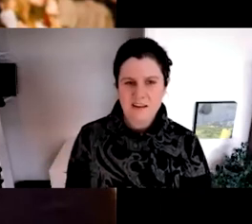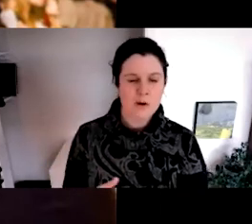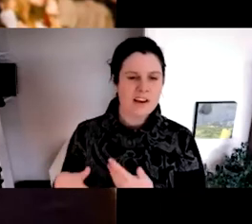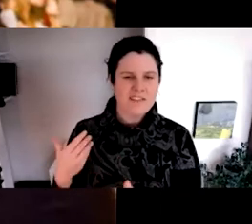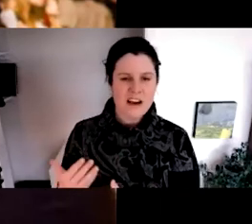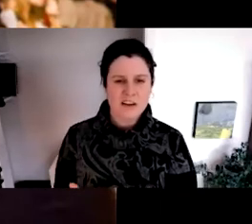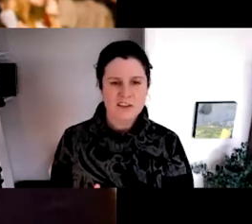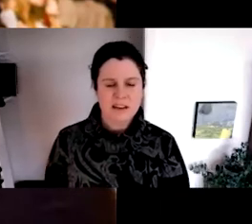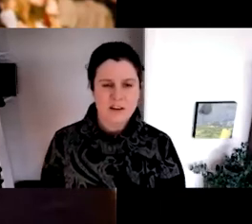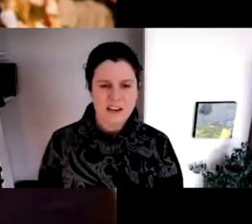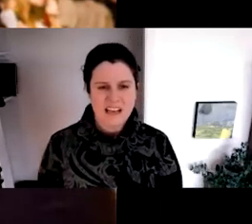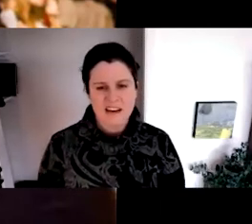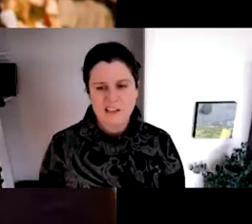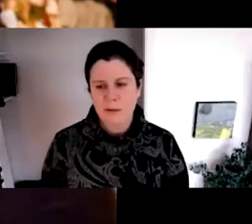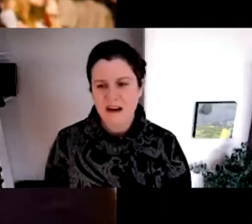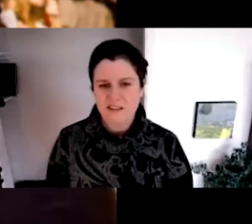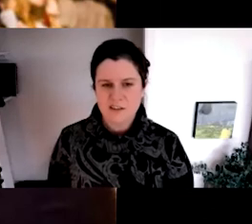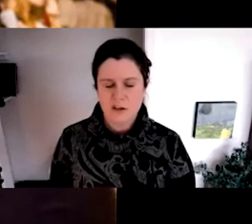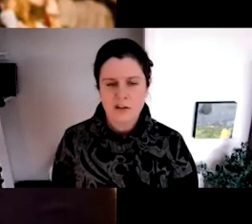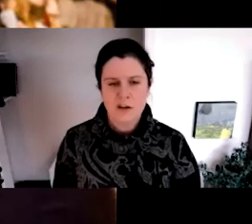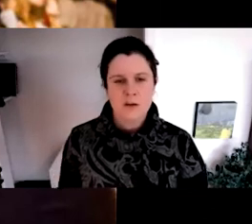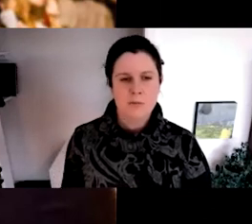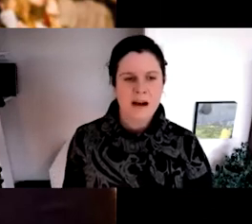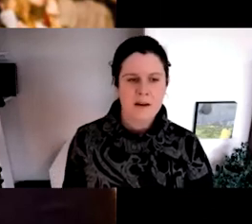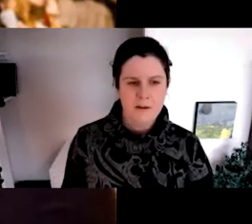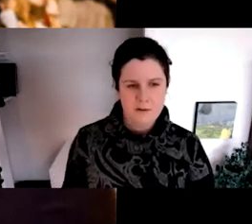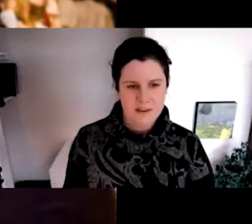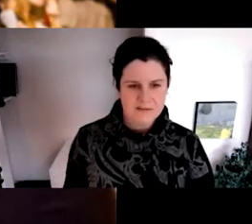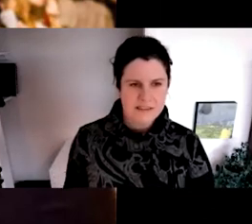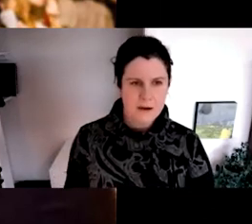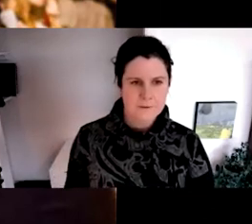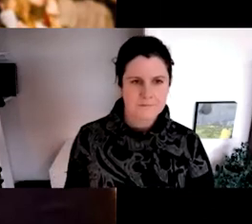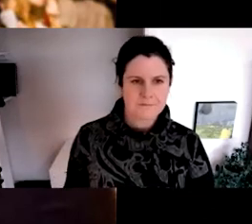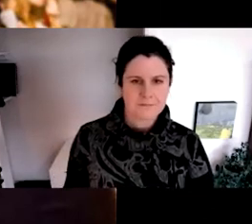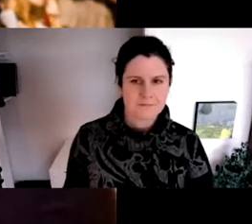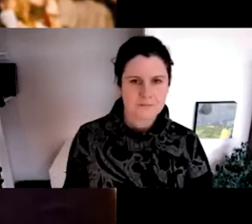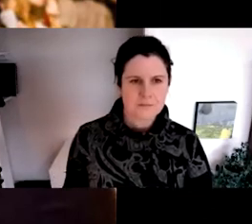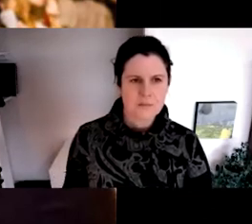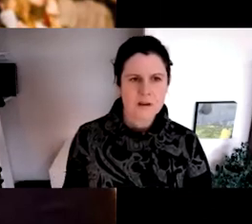corriger leur travail soit par antidote ou par une réviseure